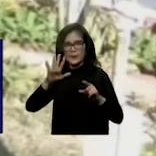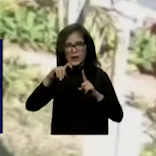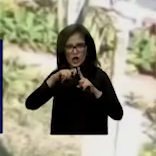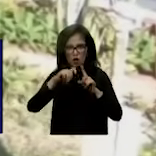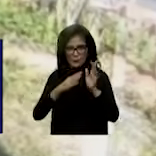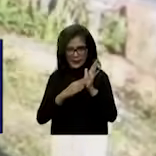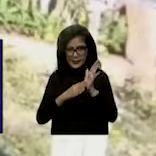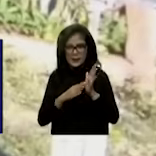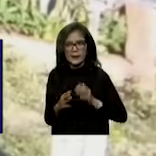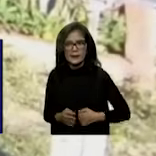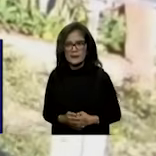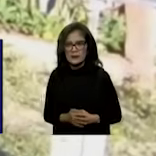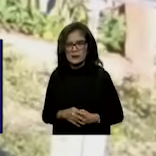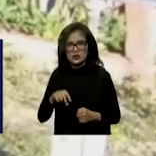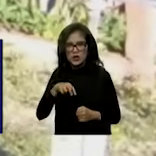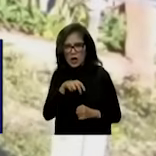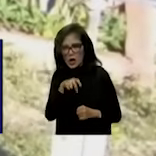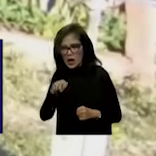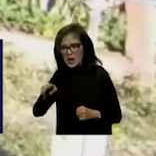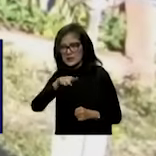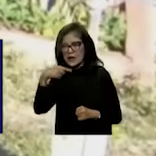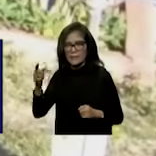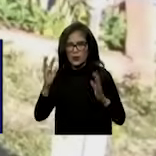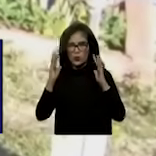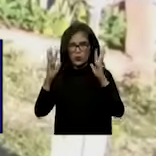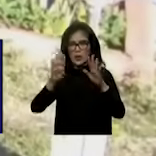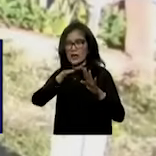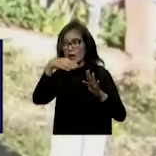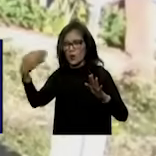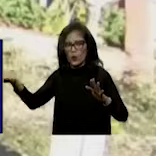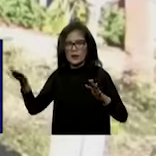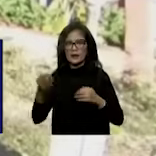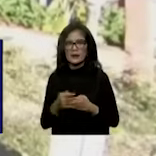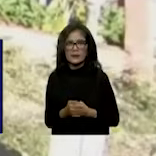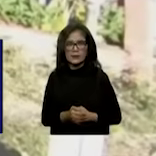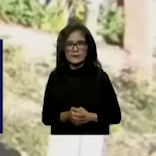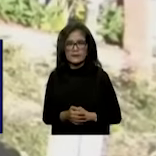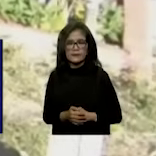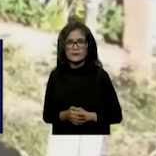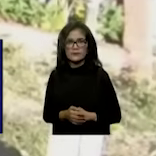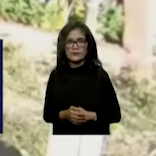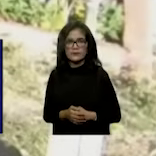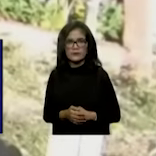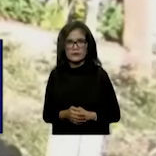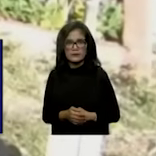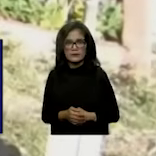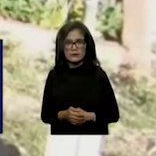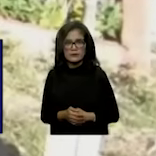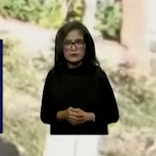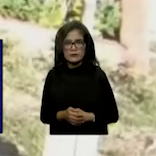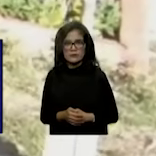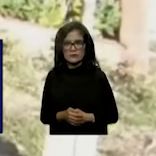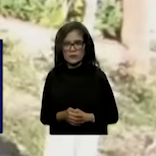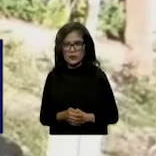keluar hutan. Tetapi untuk yang usia produktif banyak yang merantau di